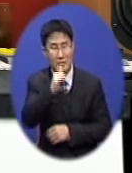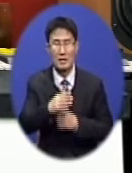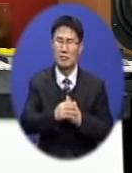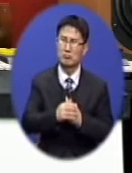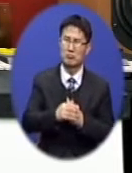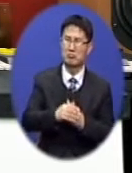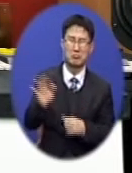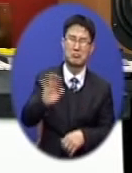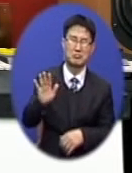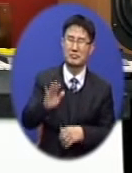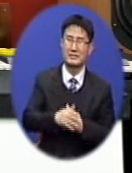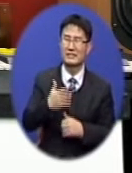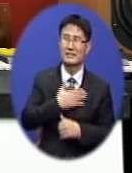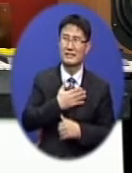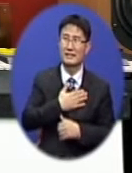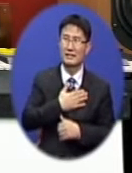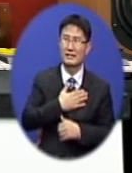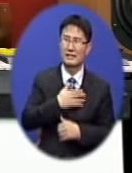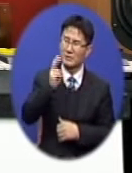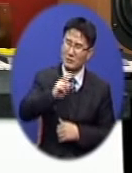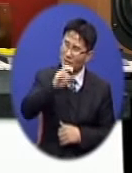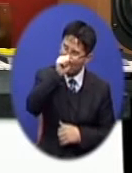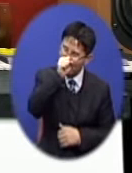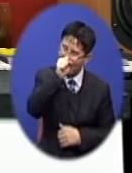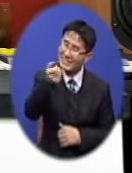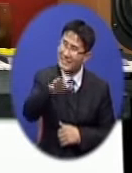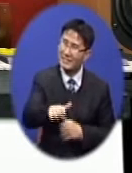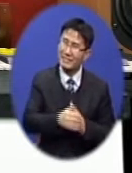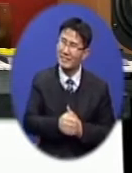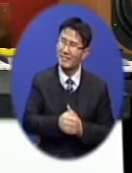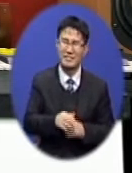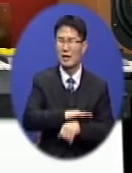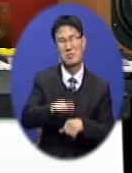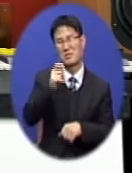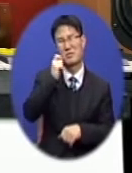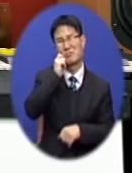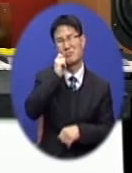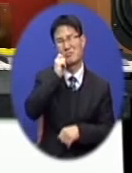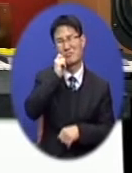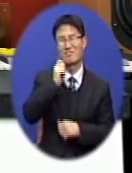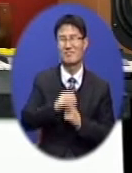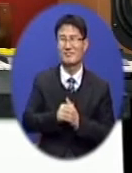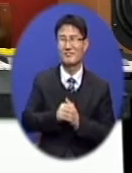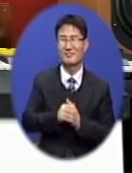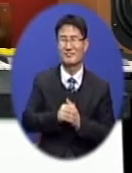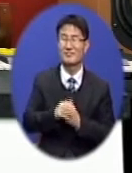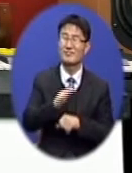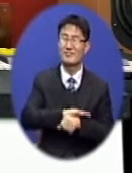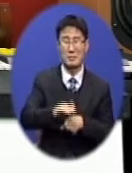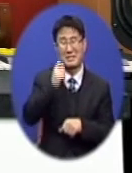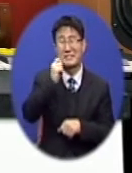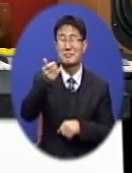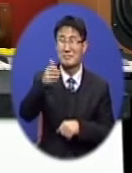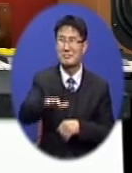할 말은 없어요. 제가요. 네. 노래는 좋아하는데 잘 네. 못해요. 아 예. 네, 잘 못하는데요.